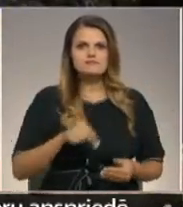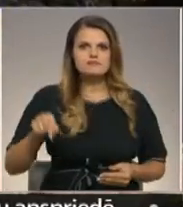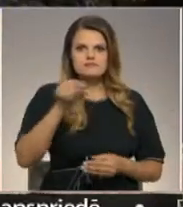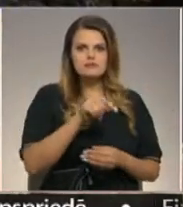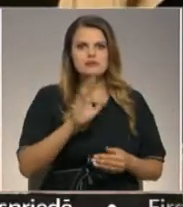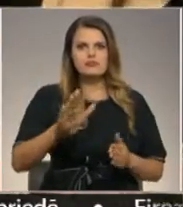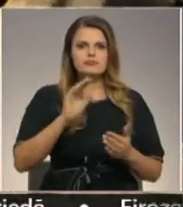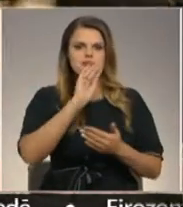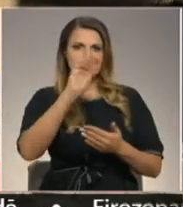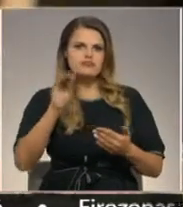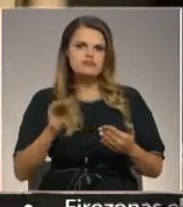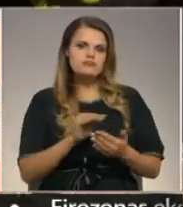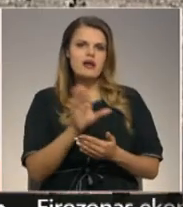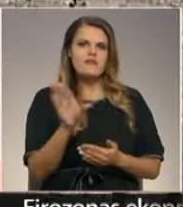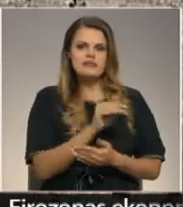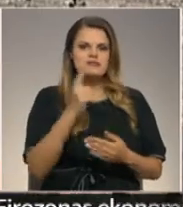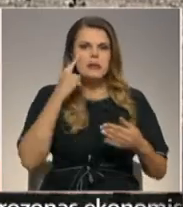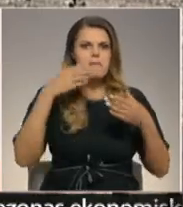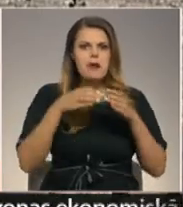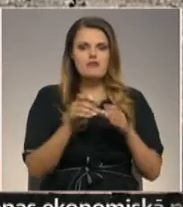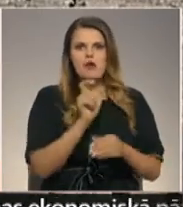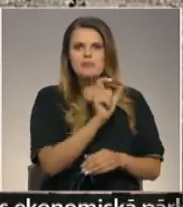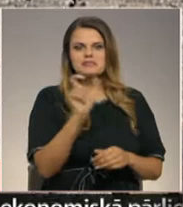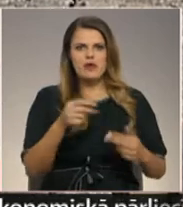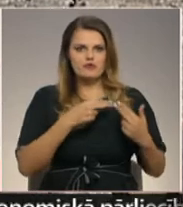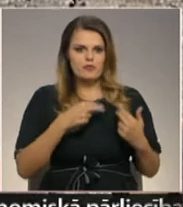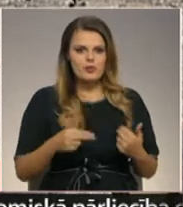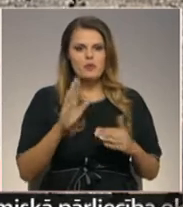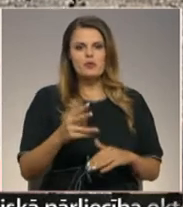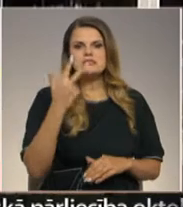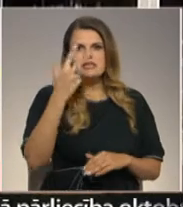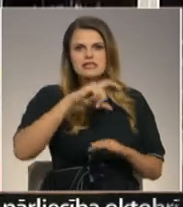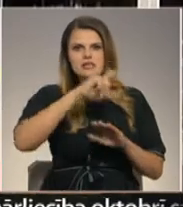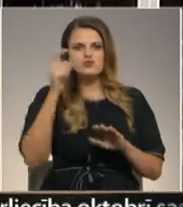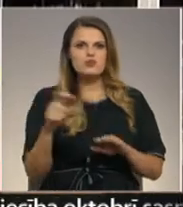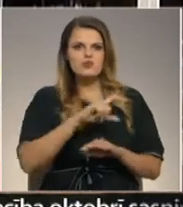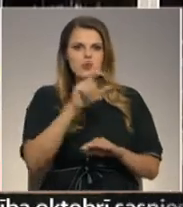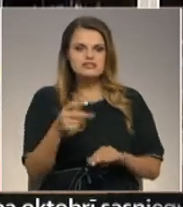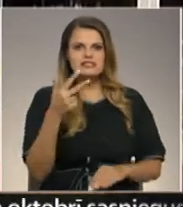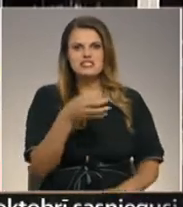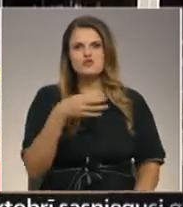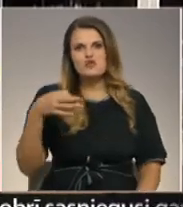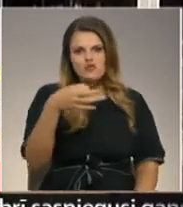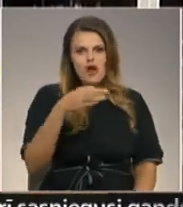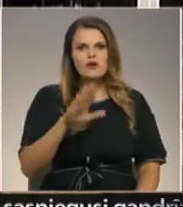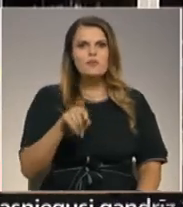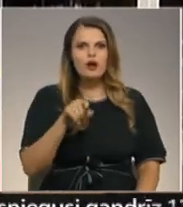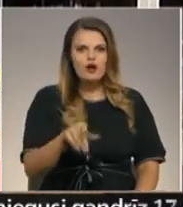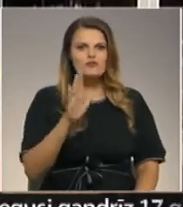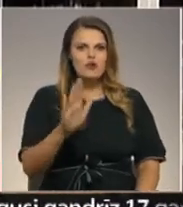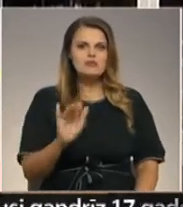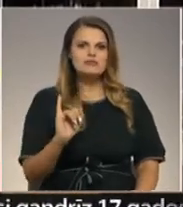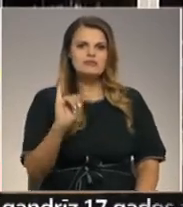pagaidu Nacionālās padomes biedru vārdi. Dzirnakmeņi rotās 3 joslas, kas simbolizē 3 novadus un pār to pacelsies